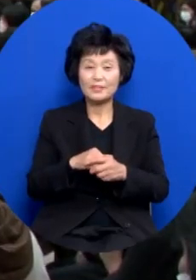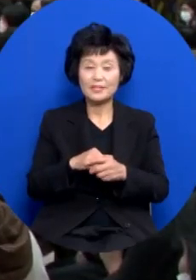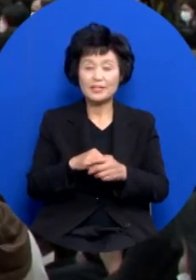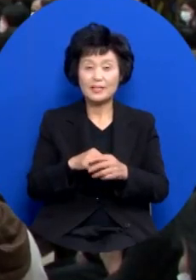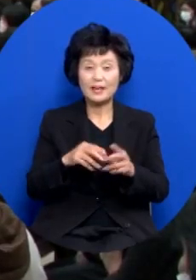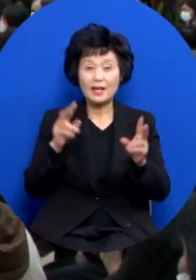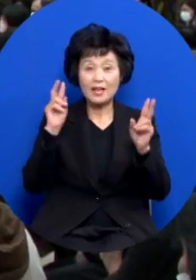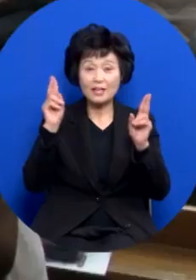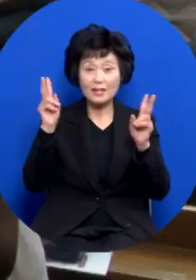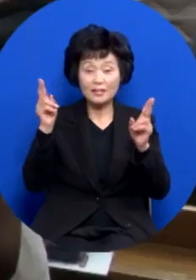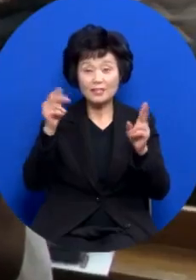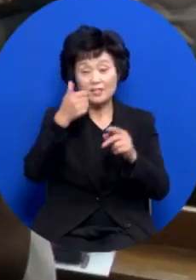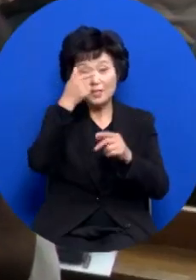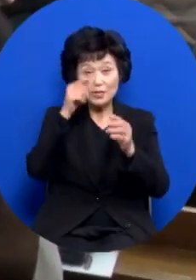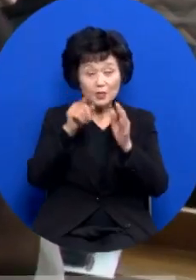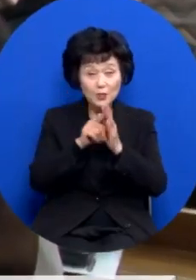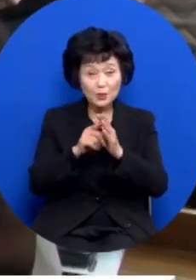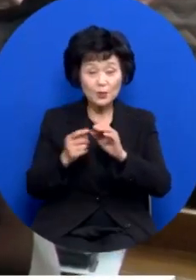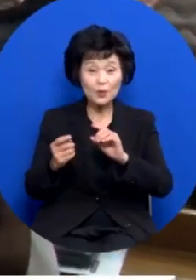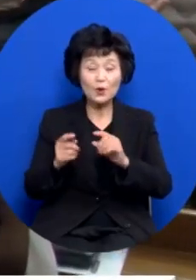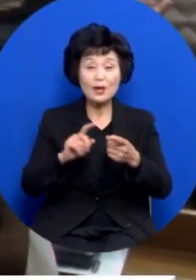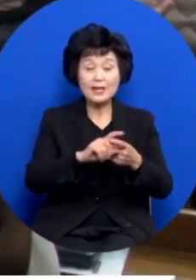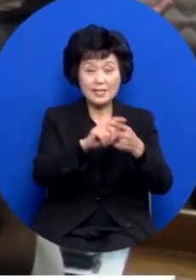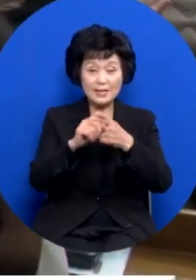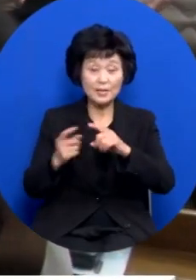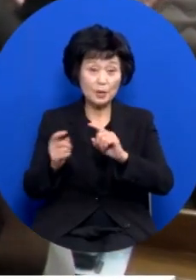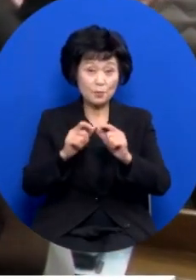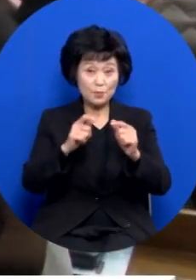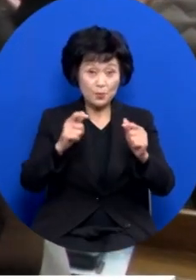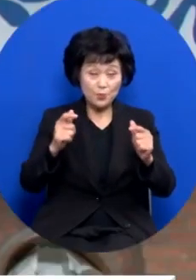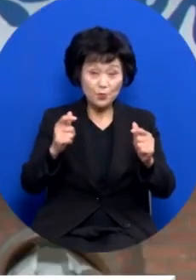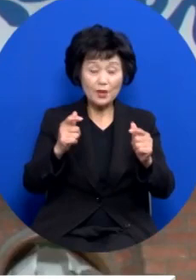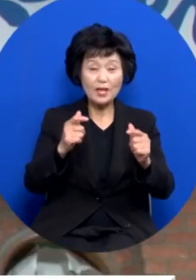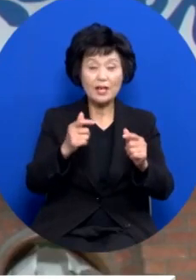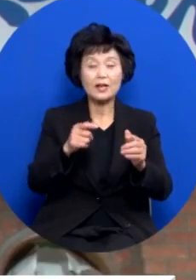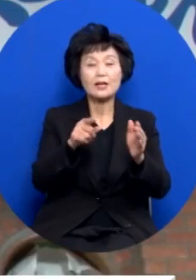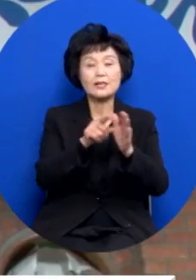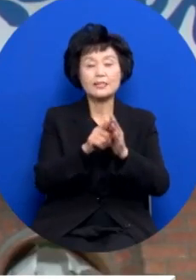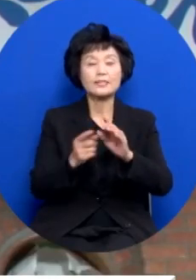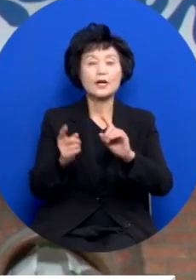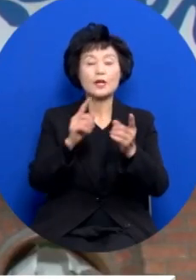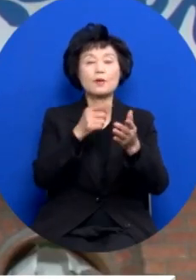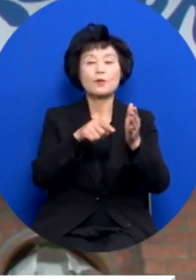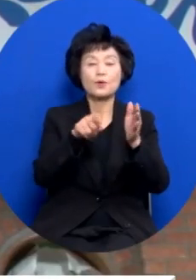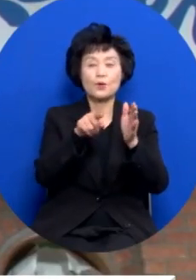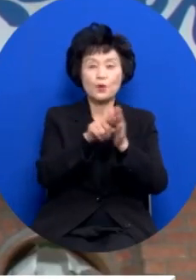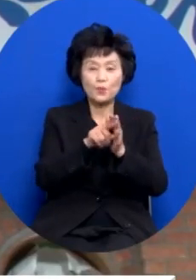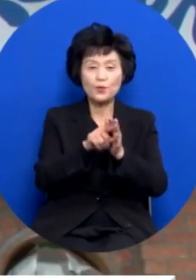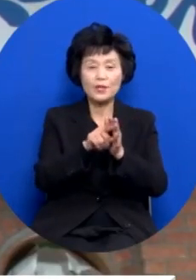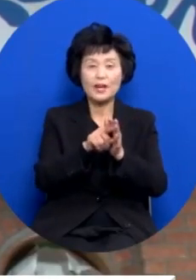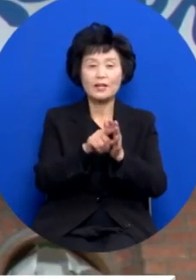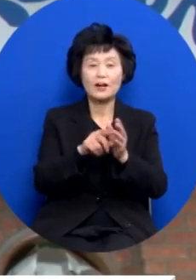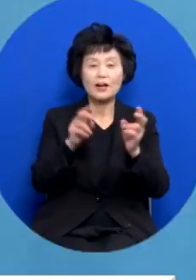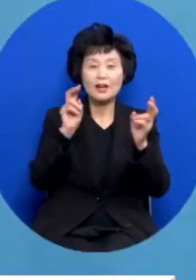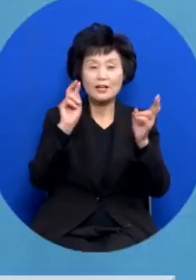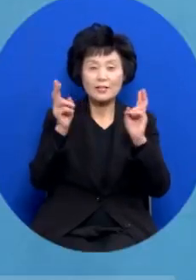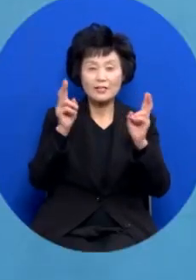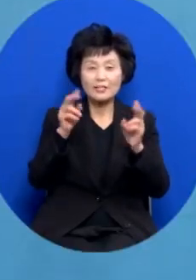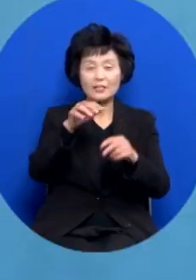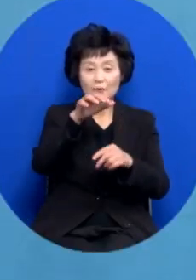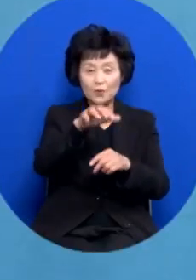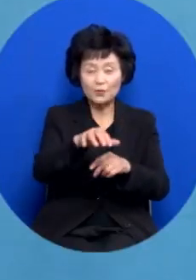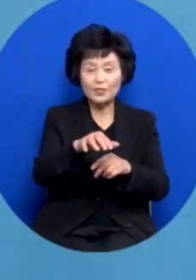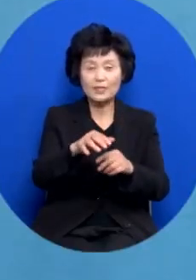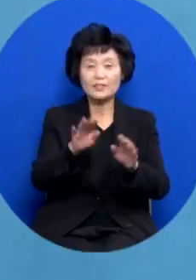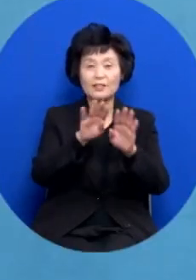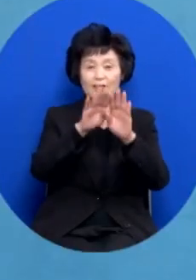영덕군 기독교연합회 주관 연합부흥회가 교회의 갱신과 신앙의 회복을 주제로 영덕읍교회에서 열렸습니다.